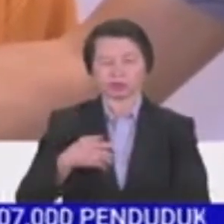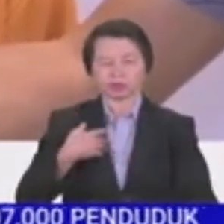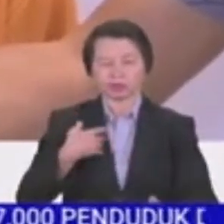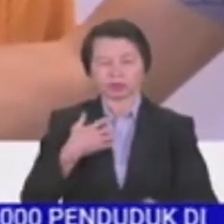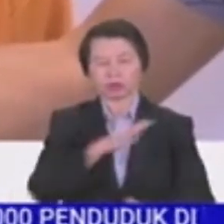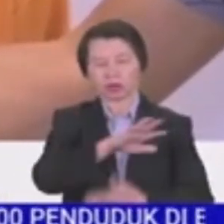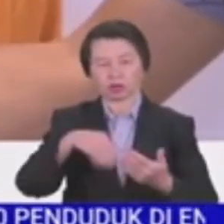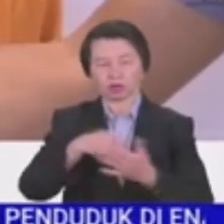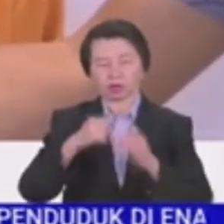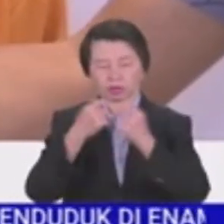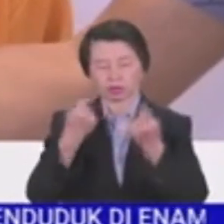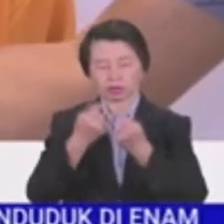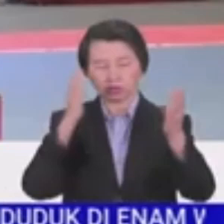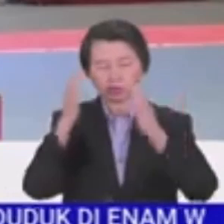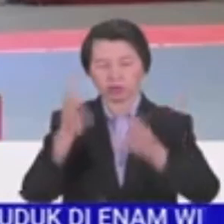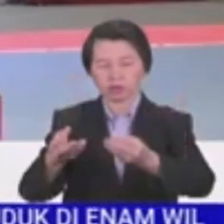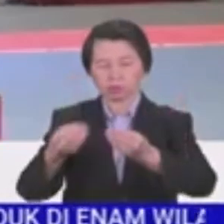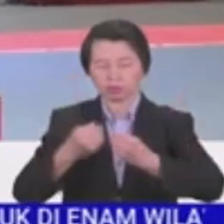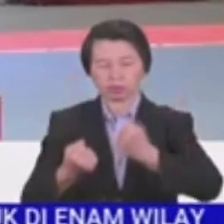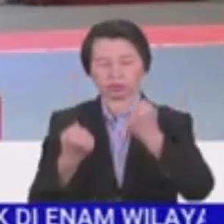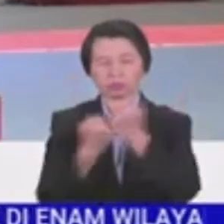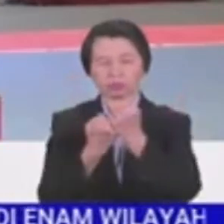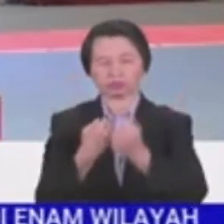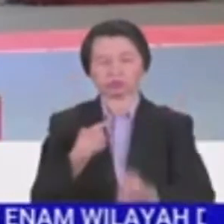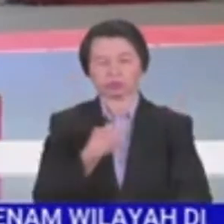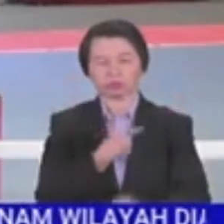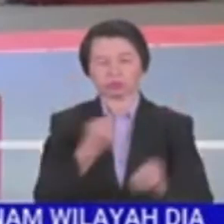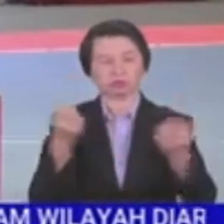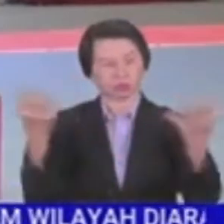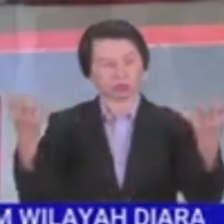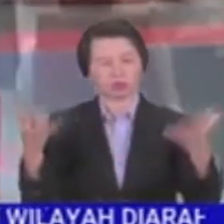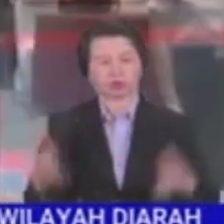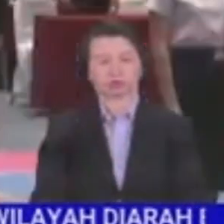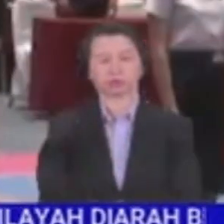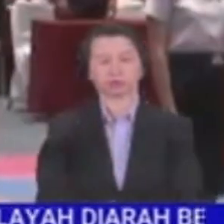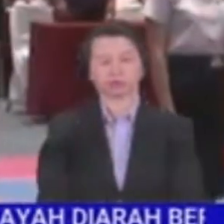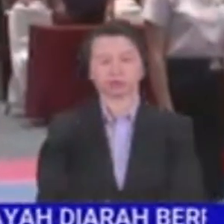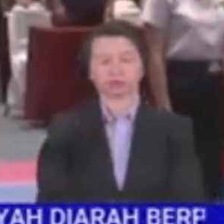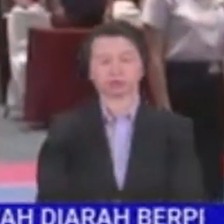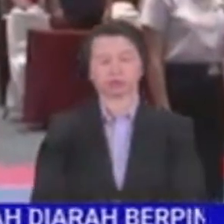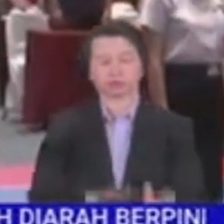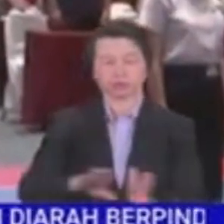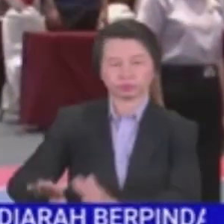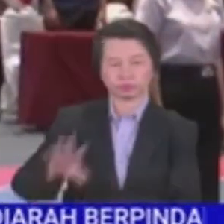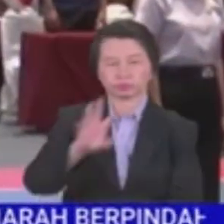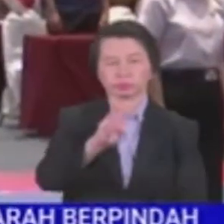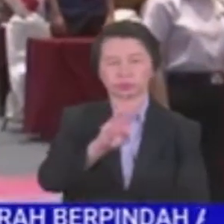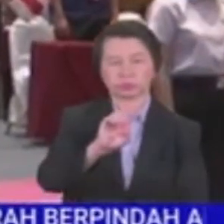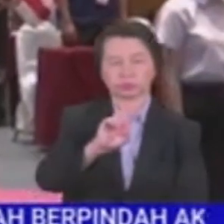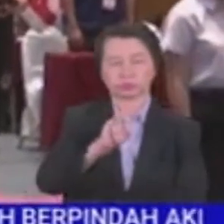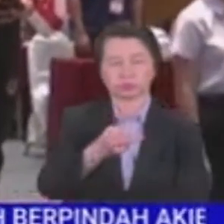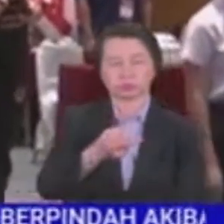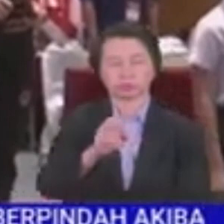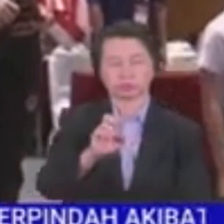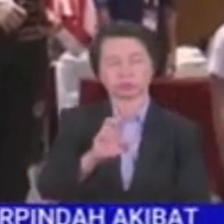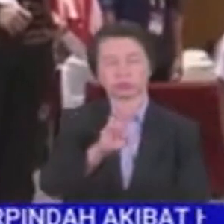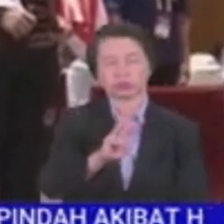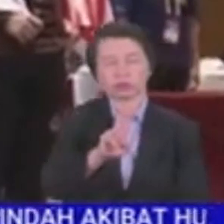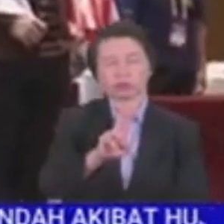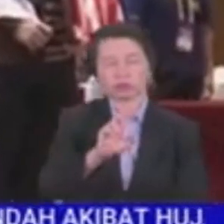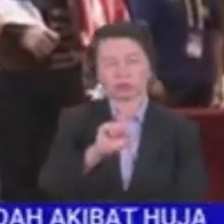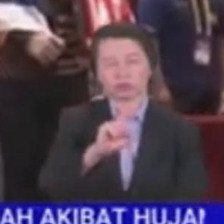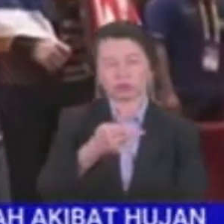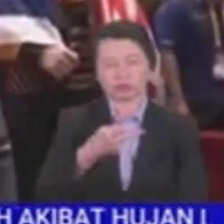semua contigo Malaysia yang memberi sokongan kepada kita yang banyak Hai selain wushu silanu juga berjaya